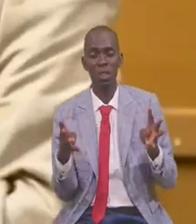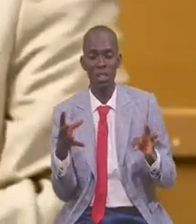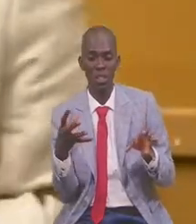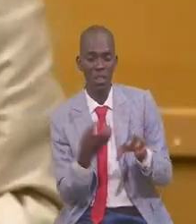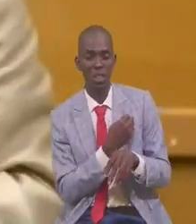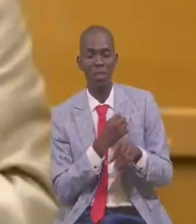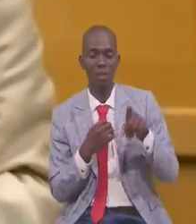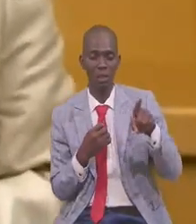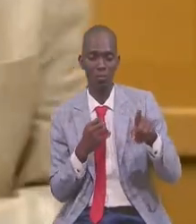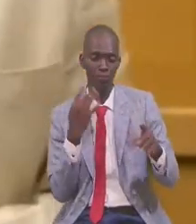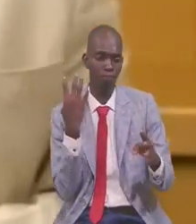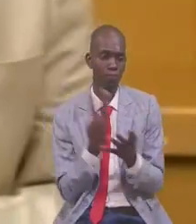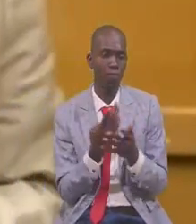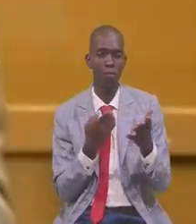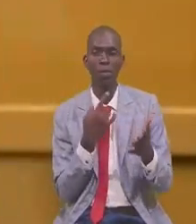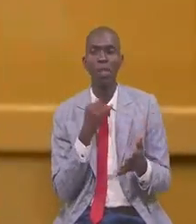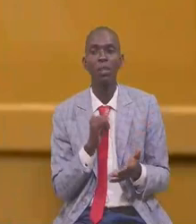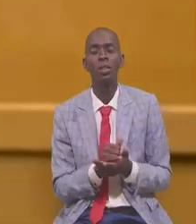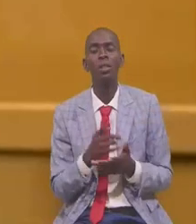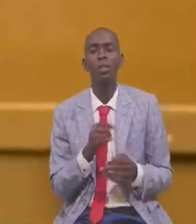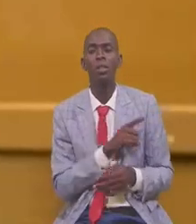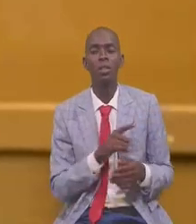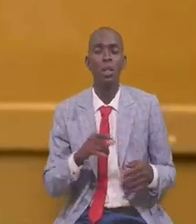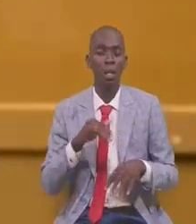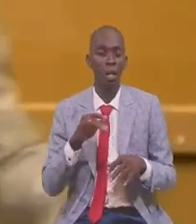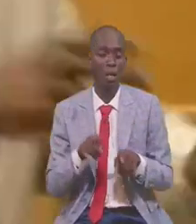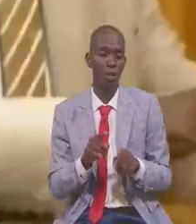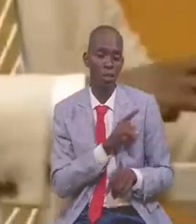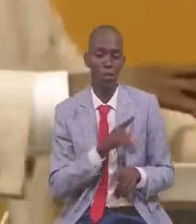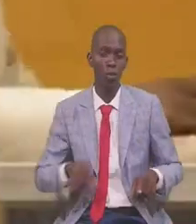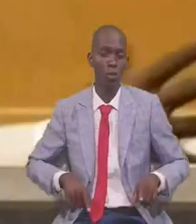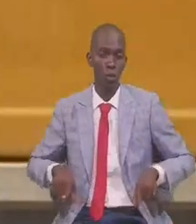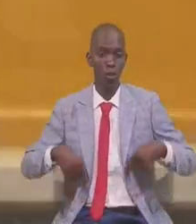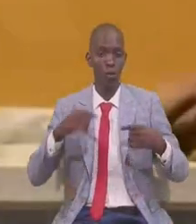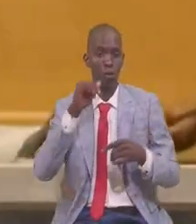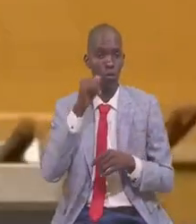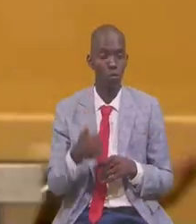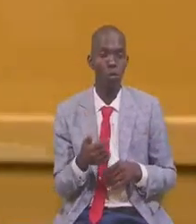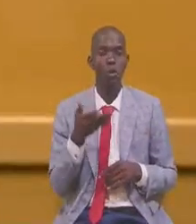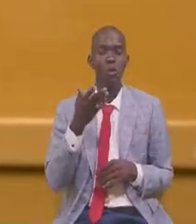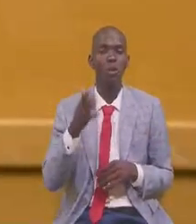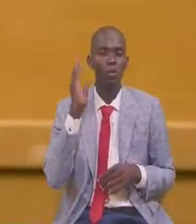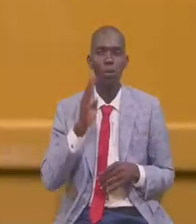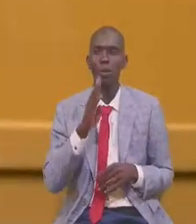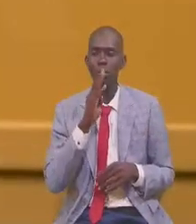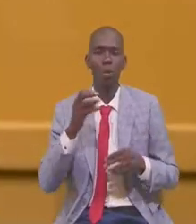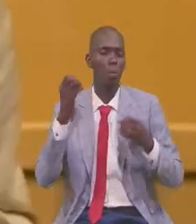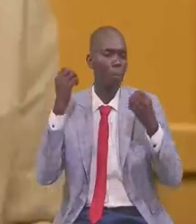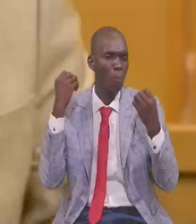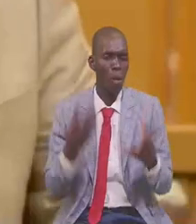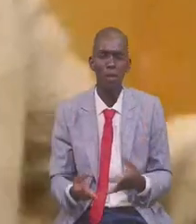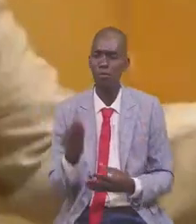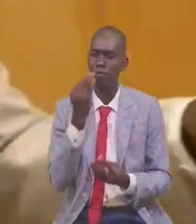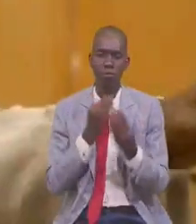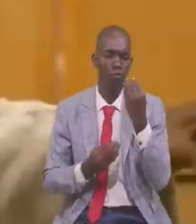ils ont dit, comme l'Éternel est vivant, demain, il y aura donc de l'abondance dans le pays.